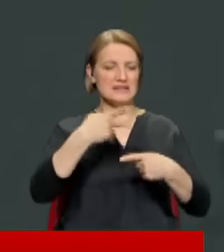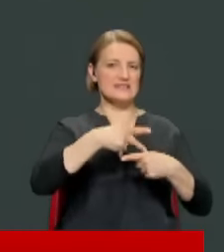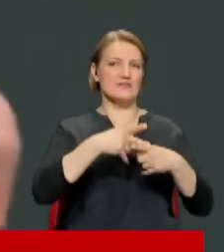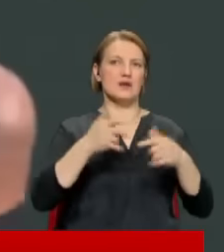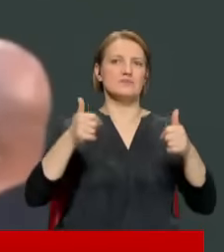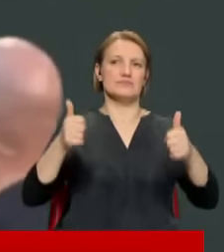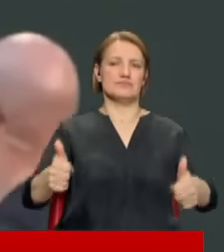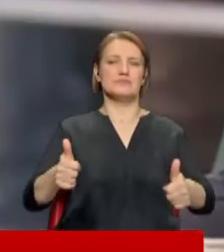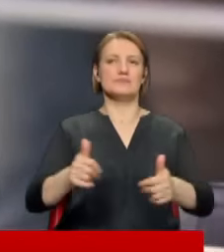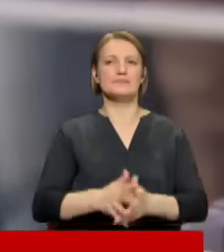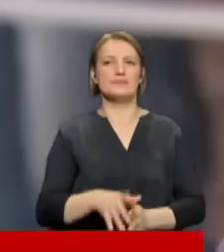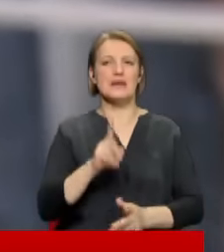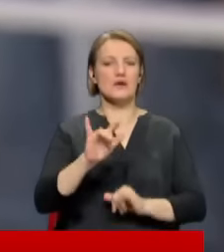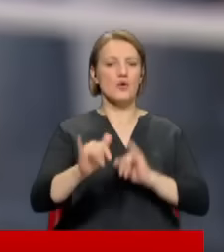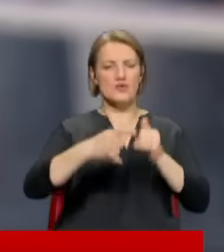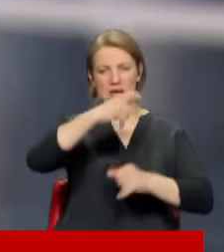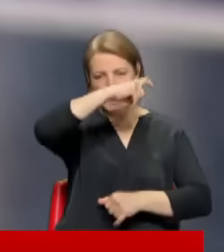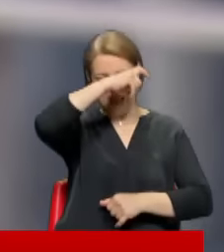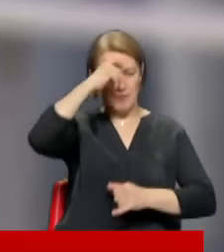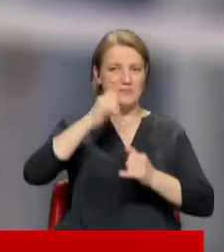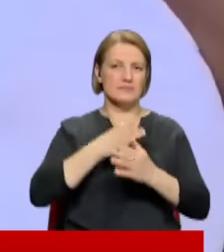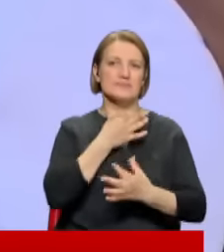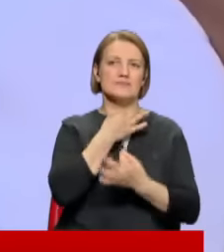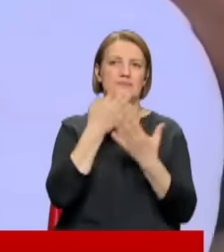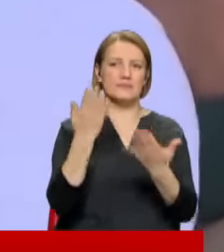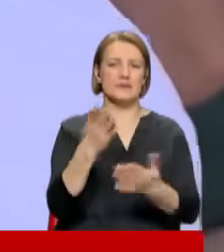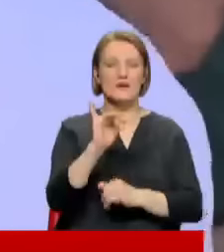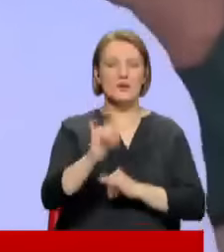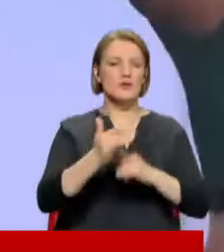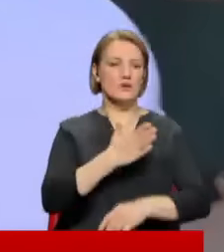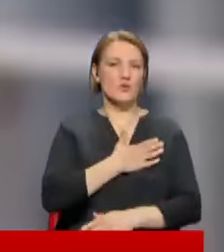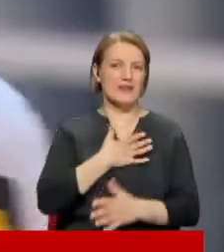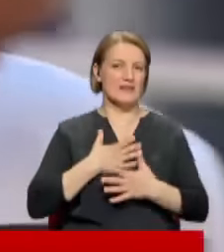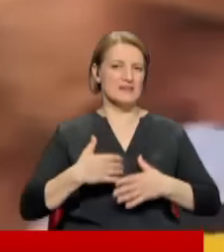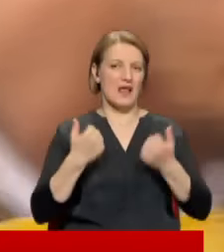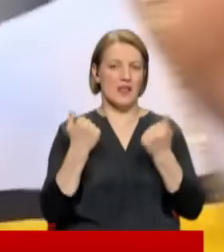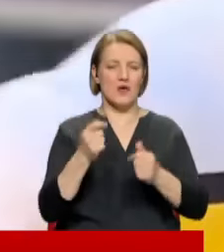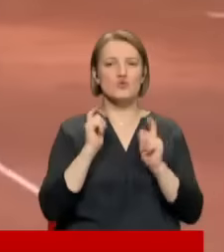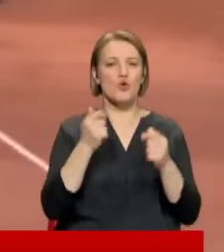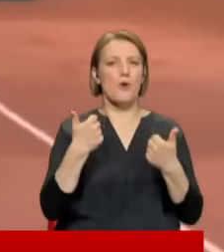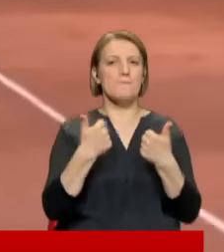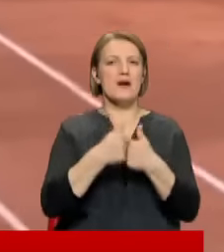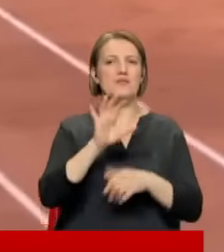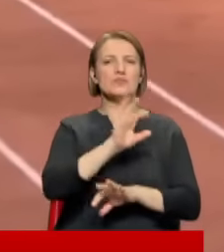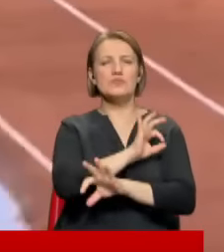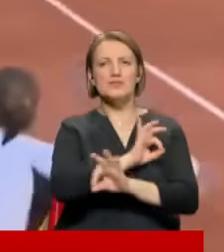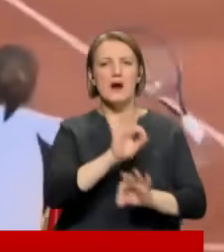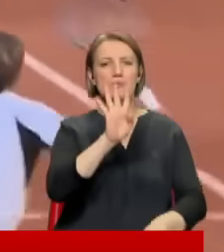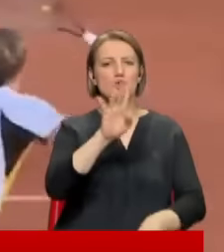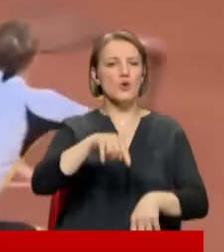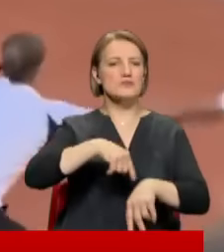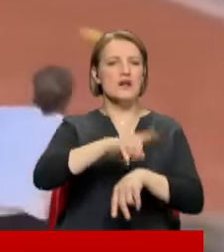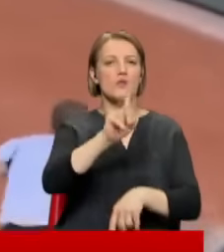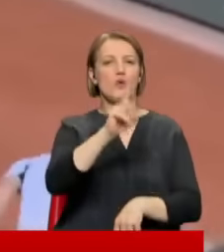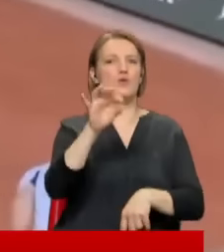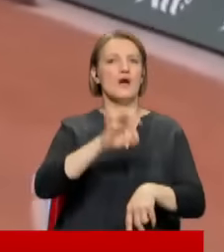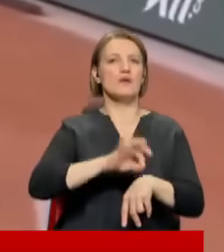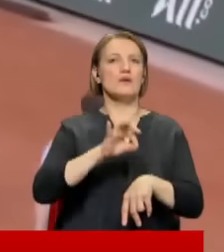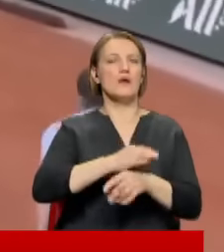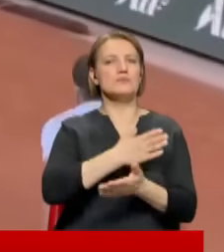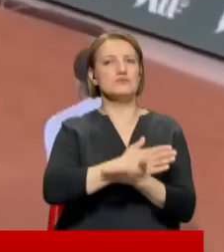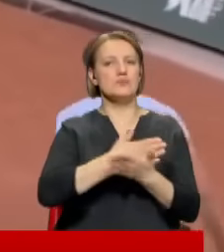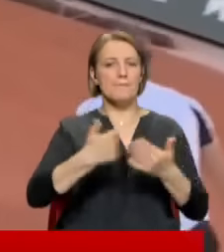Zverev ter döktü. İki oyuncunun da emeklerine sağlık. İki oyuncunun da yüreğine sağlık. Zorlu maç tam 4 saat 19 dakika sürdü.